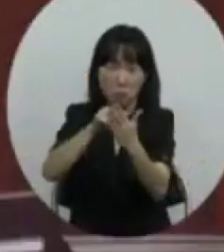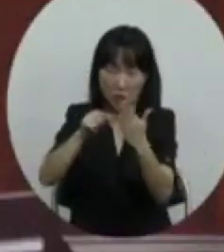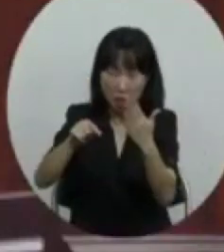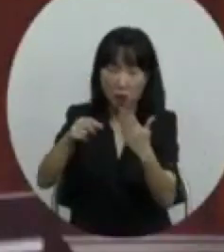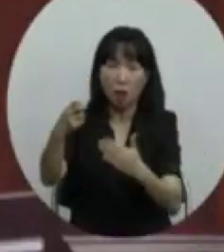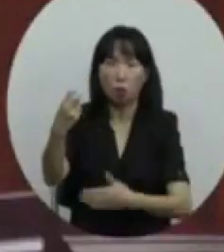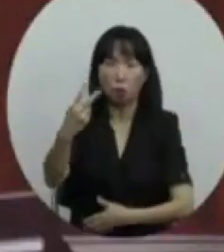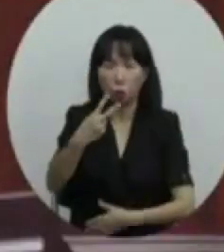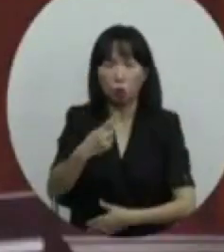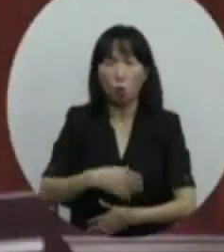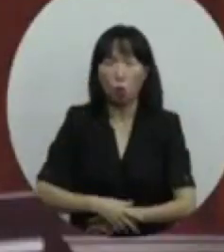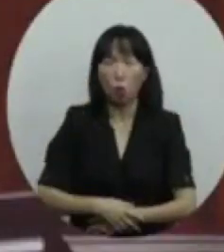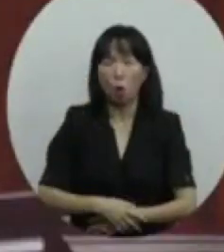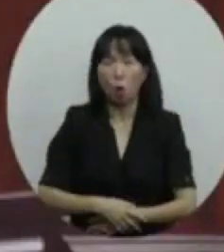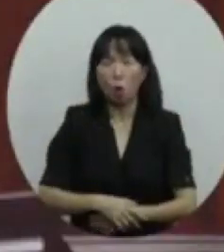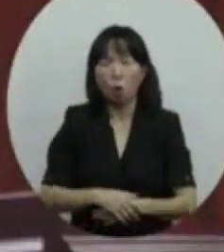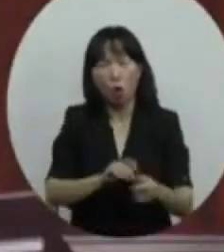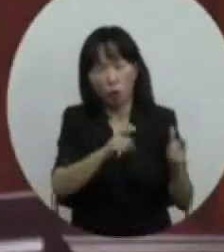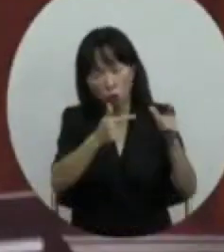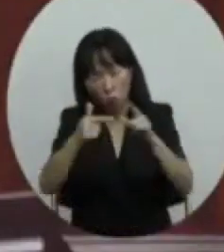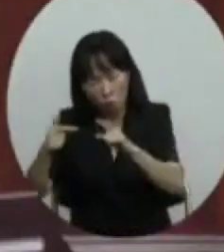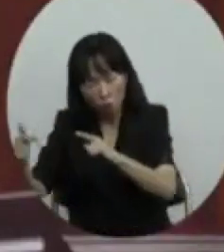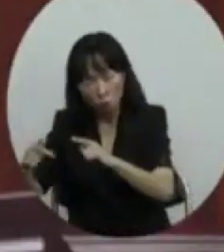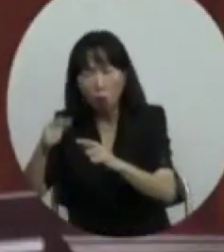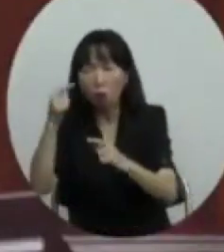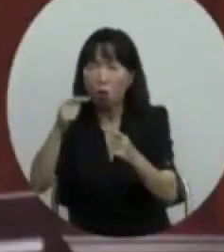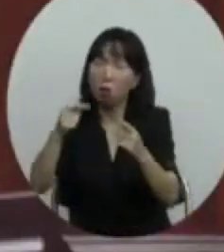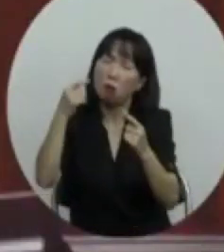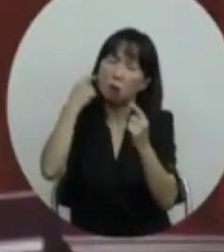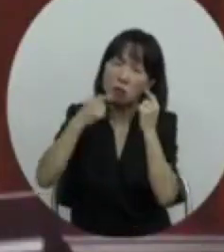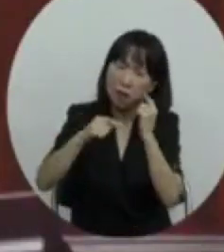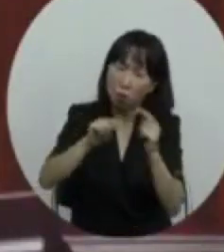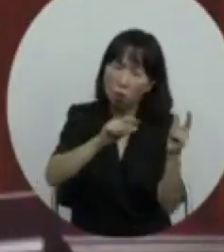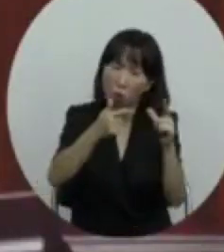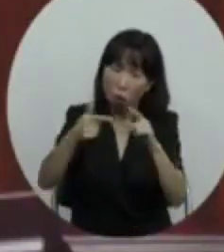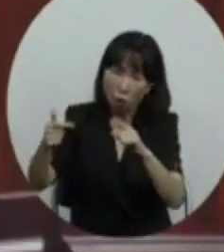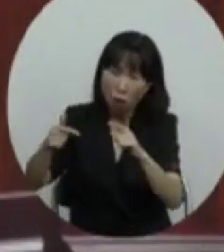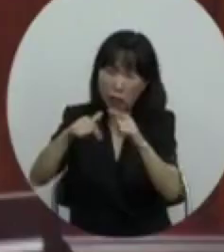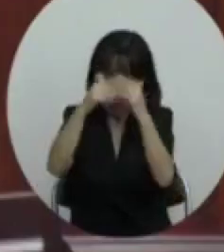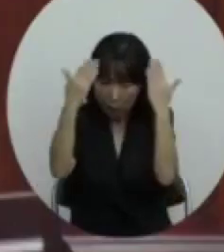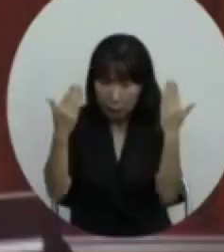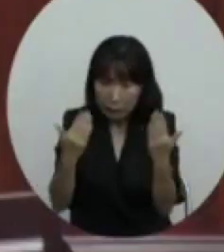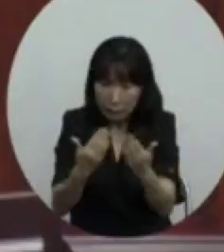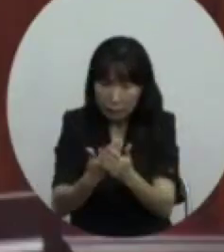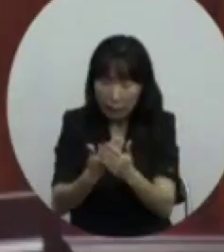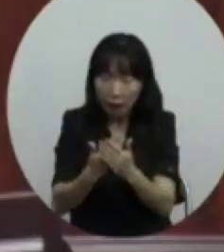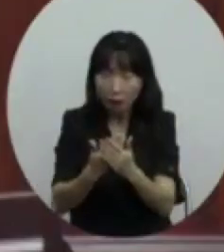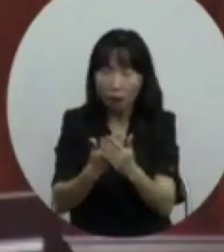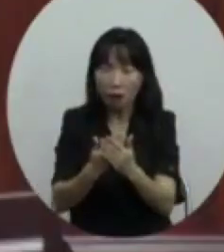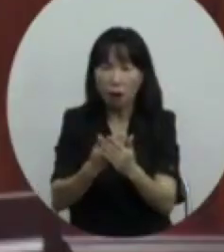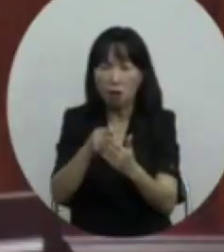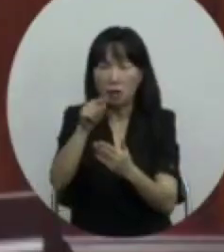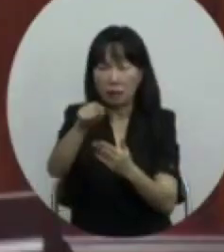호우태풍대비안전관리이행수칙, 질식, 재해사례안전교육 추진 등 철저하고 치밀한